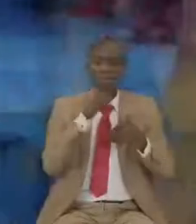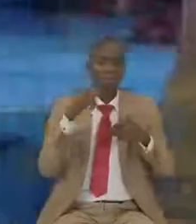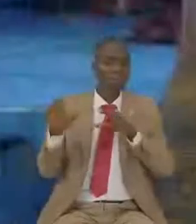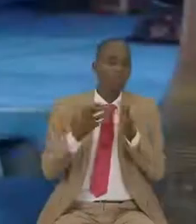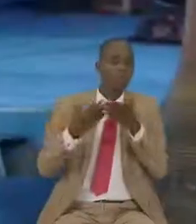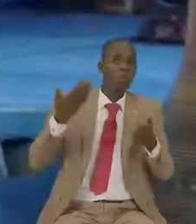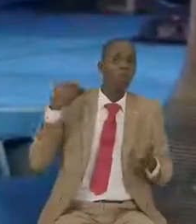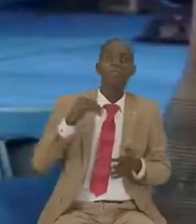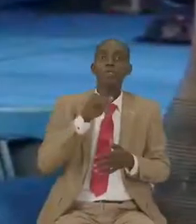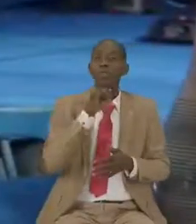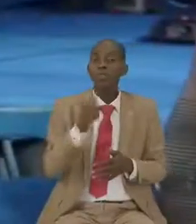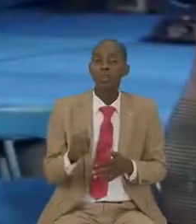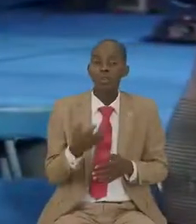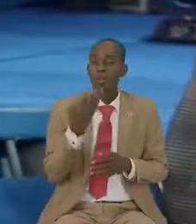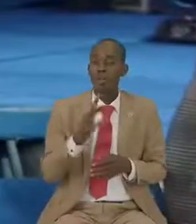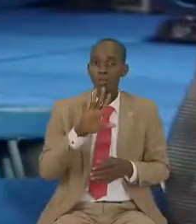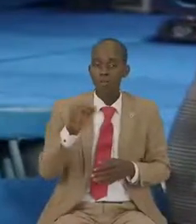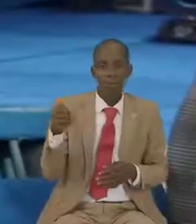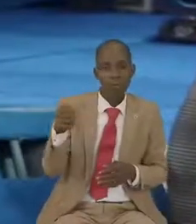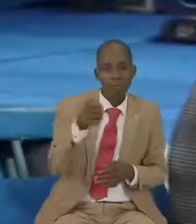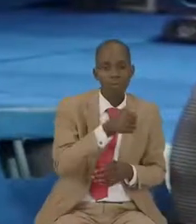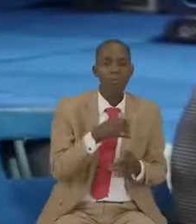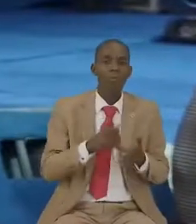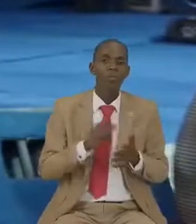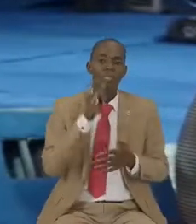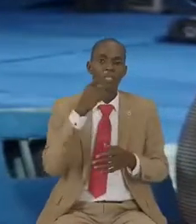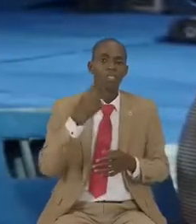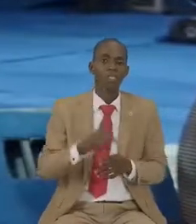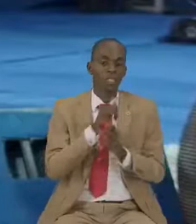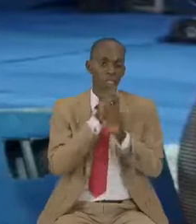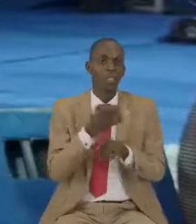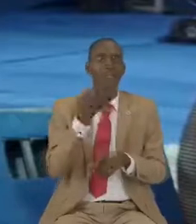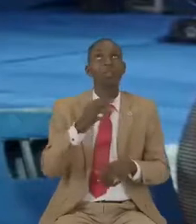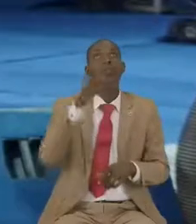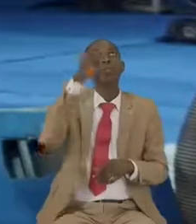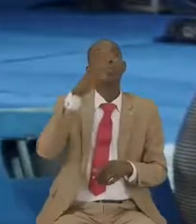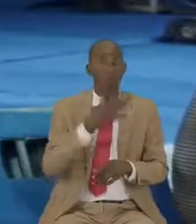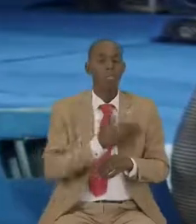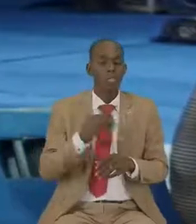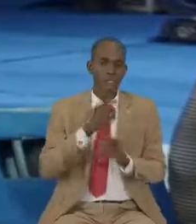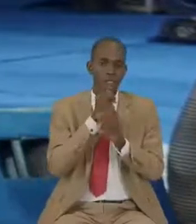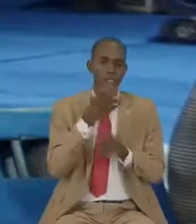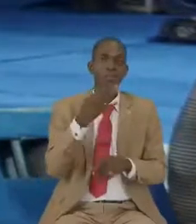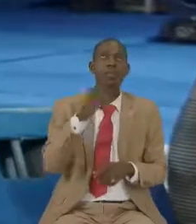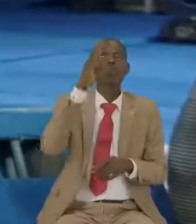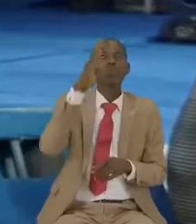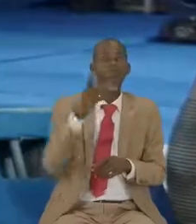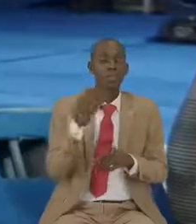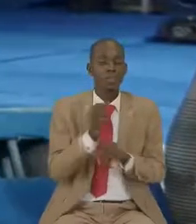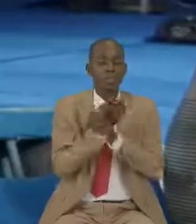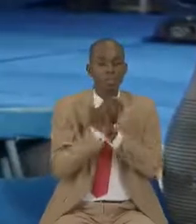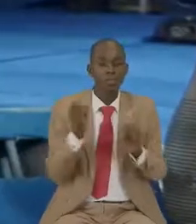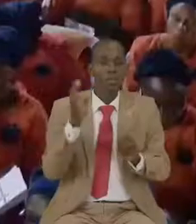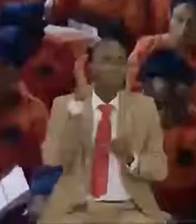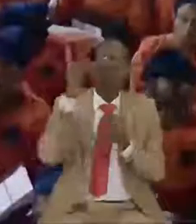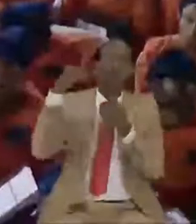que les autres n'ont pas fait. Et cela ne vient pas de vous. C'est le don de Dieu.